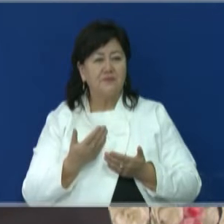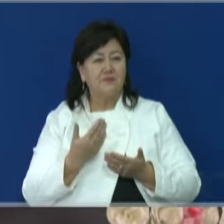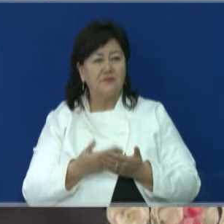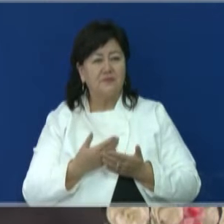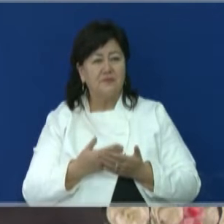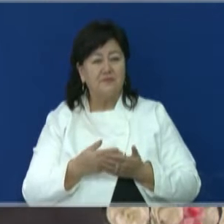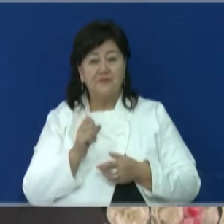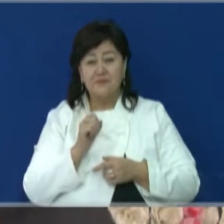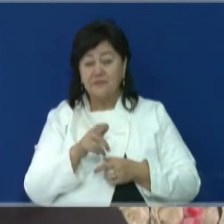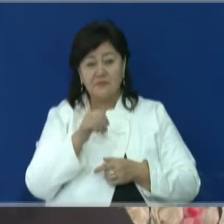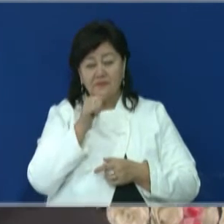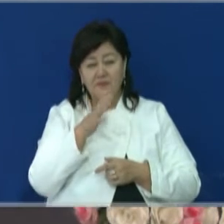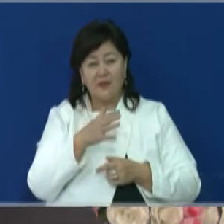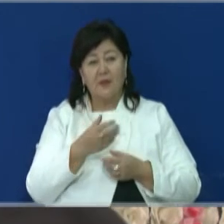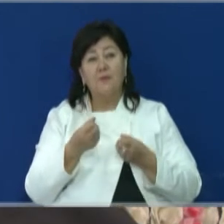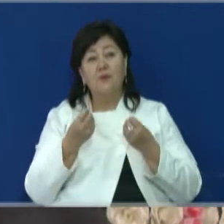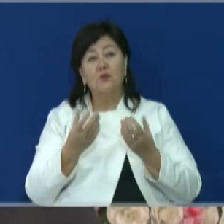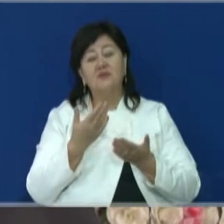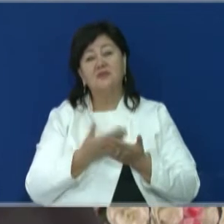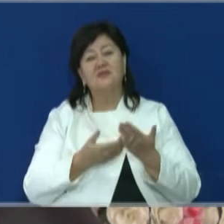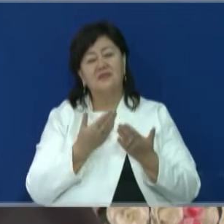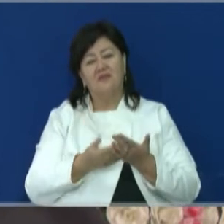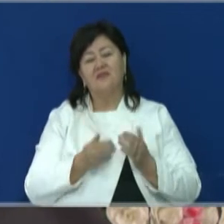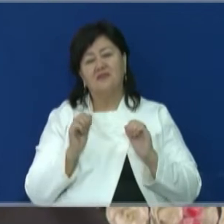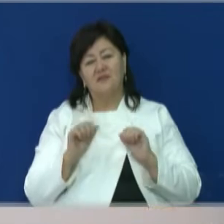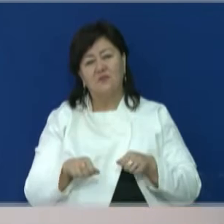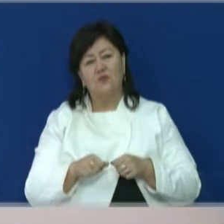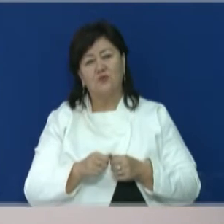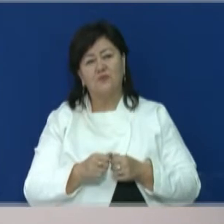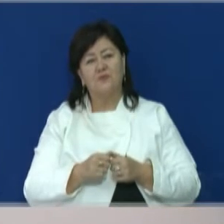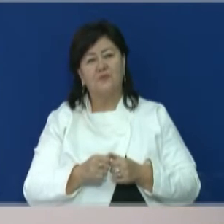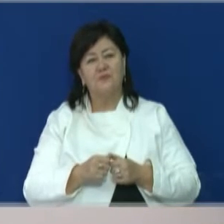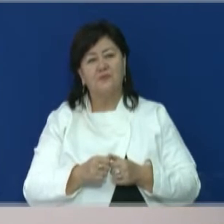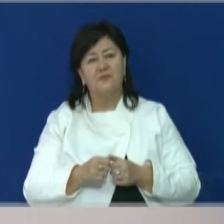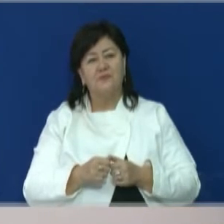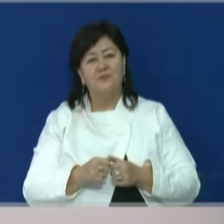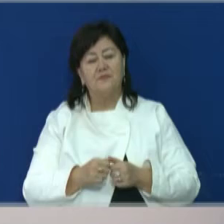біз бұйыра алмаймыз. Біз жай кеңес береміз.